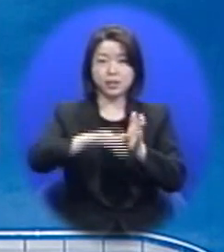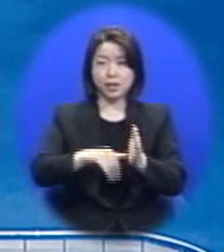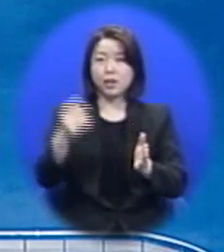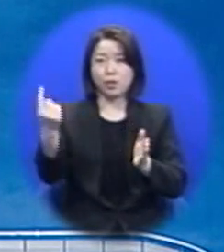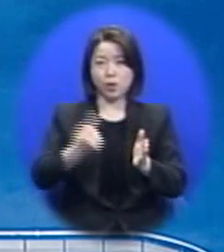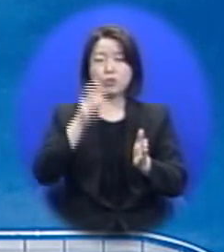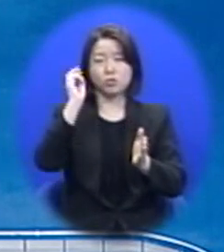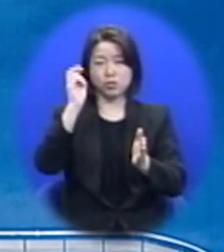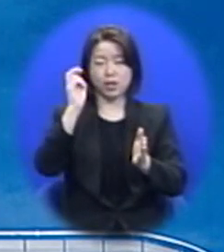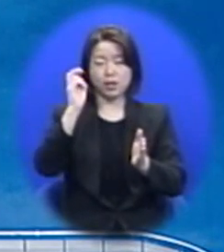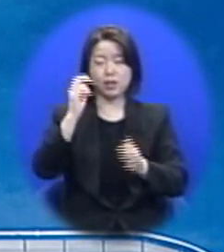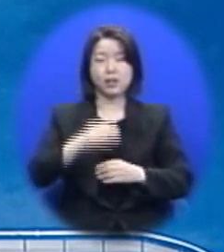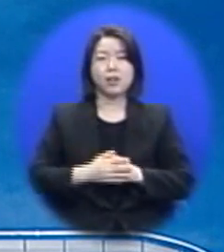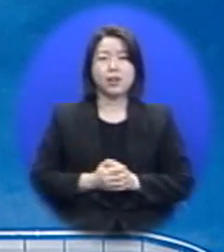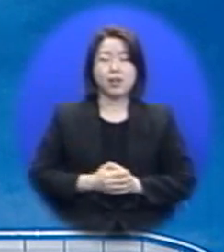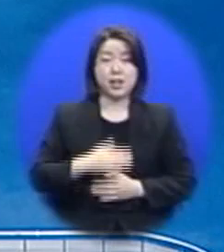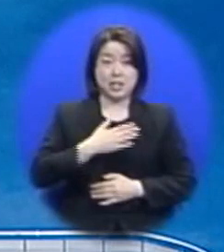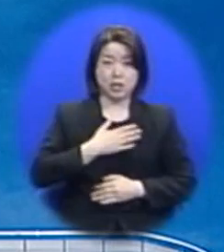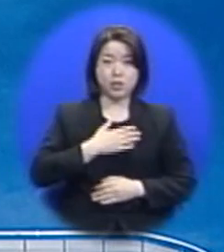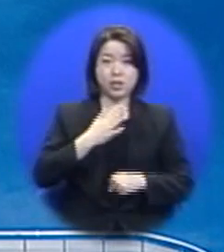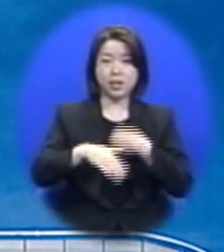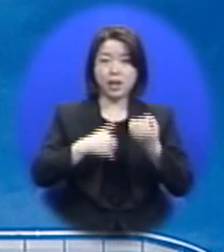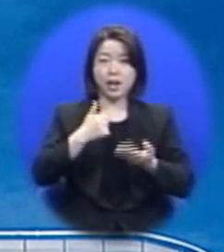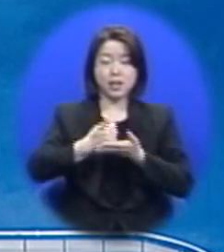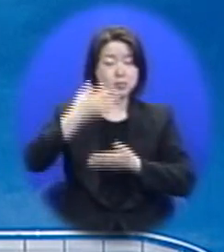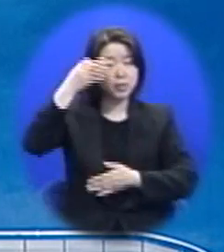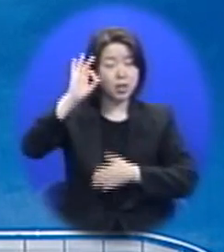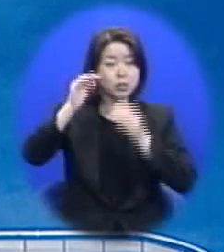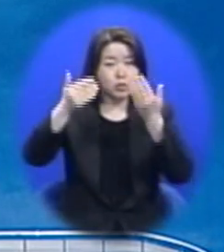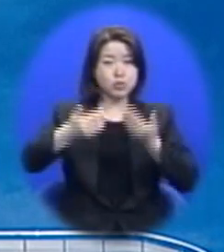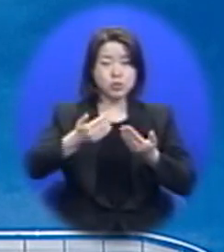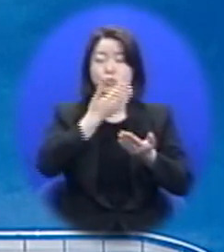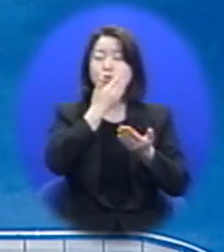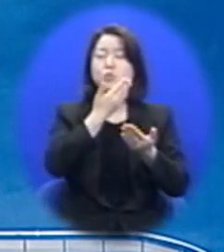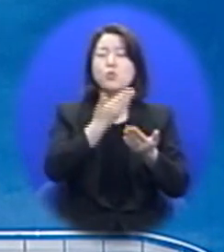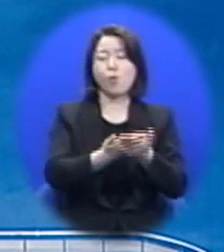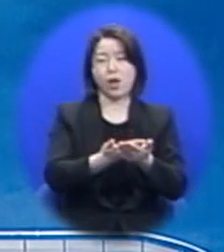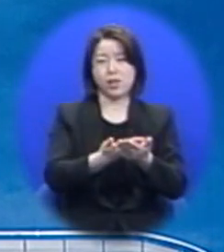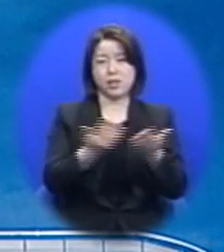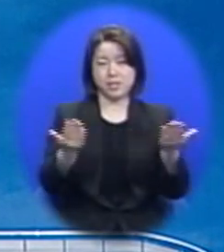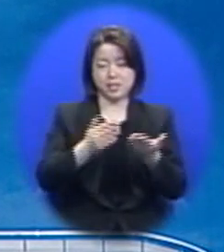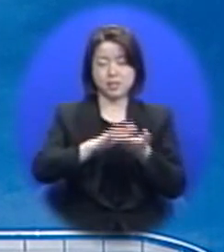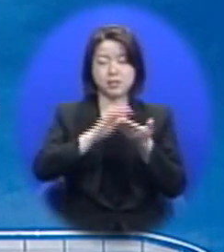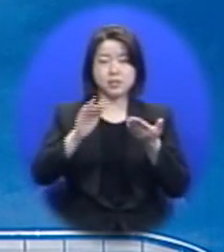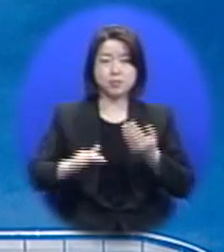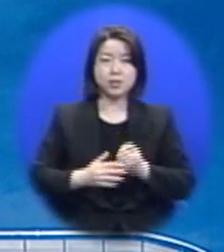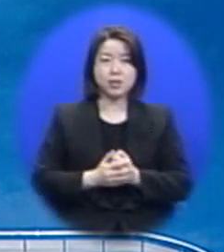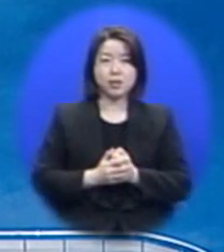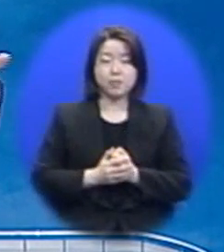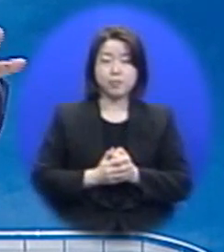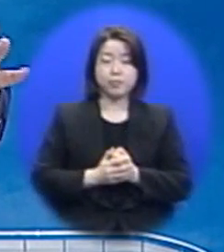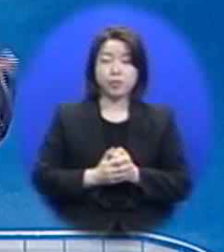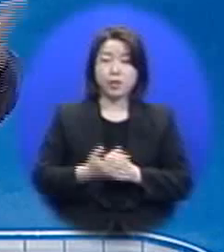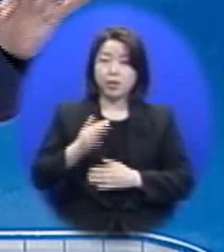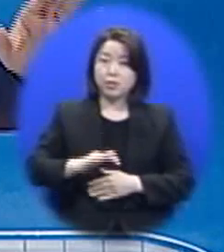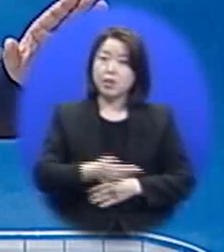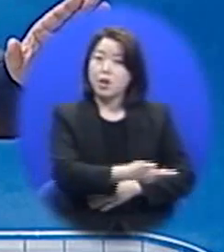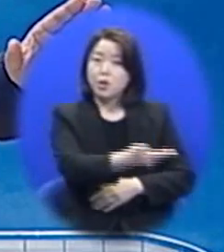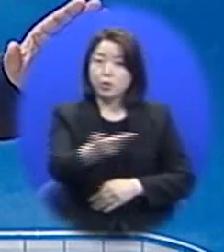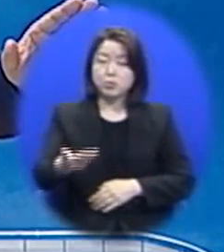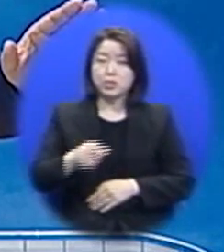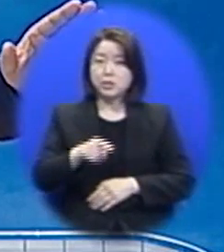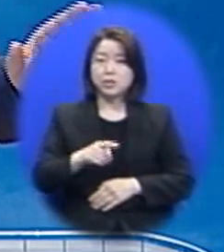그것이 저에게 하나님이 깨우쳐 주신 아주 중요한 교훈이었습니다. 근데 여러분 이것이